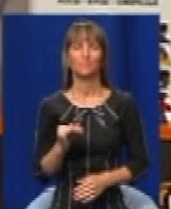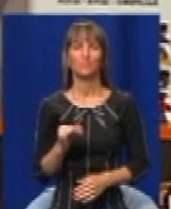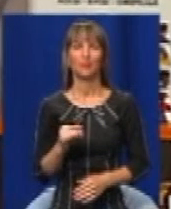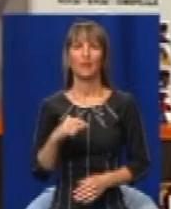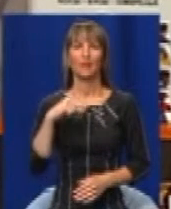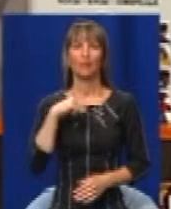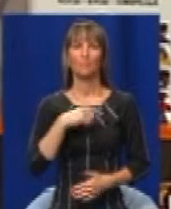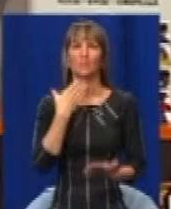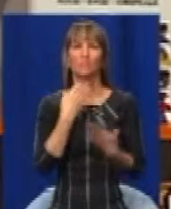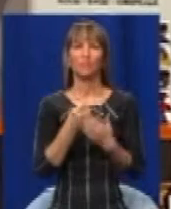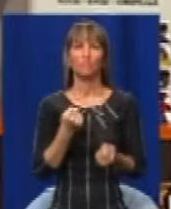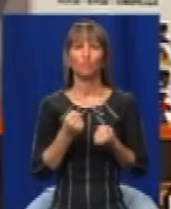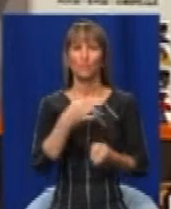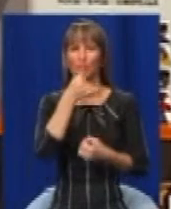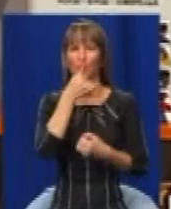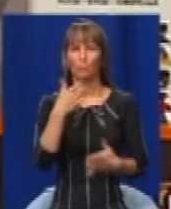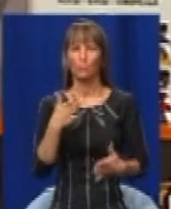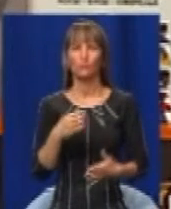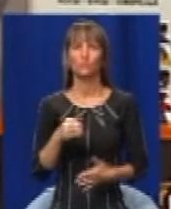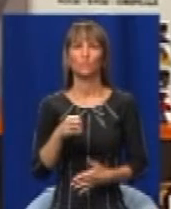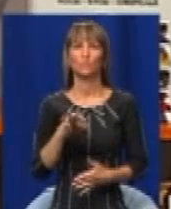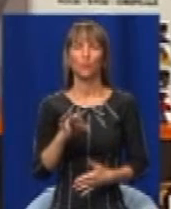эмоции свои сдержать не можешь, то...